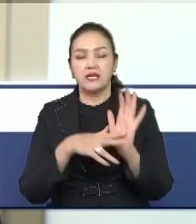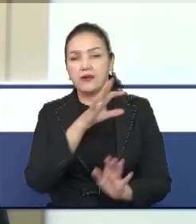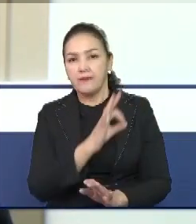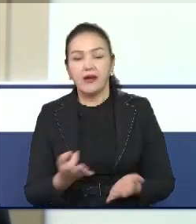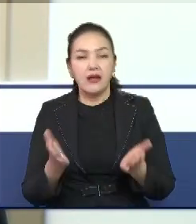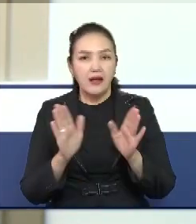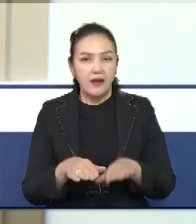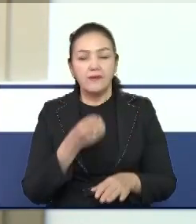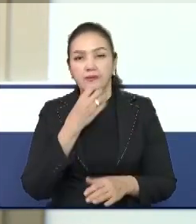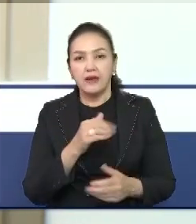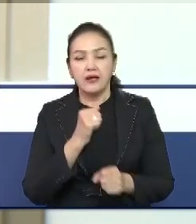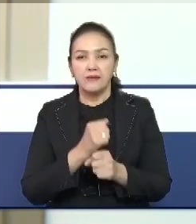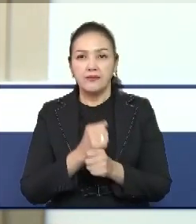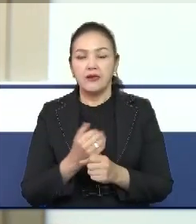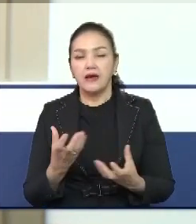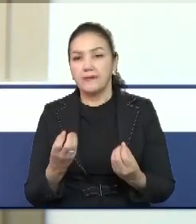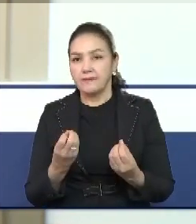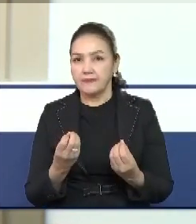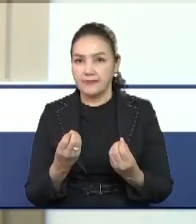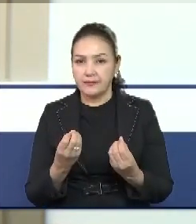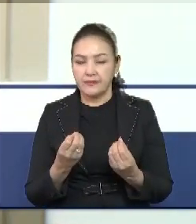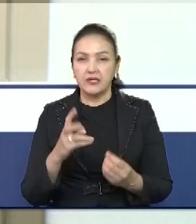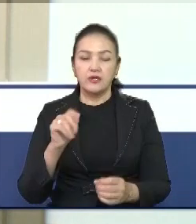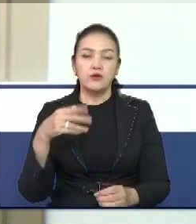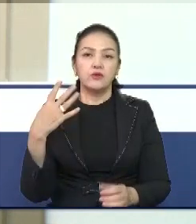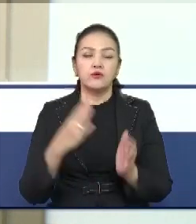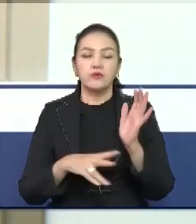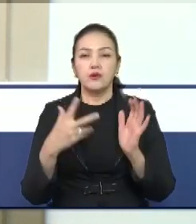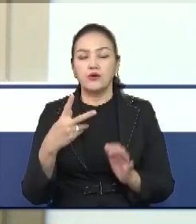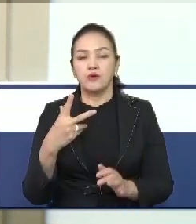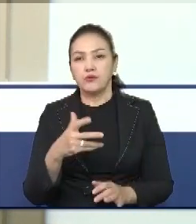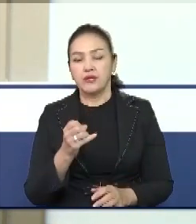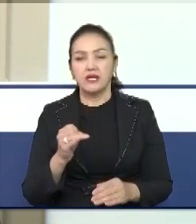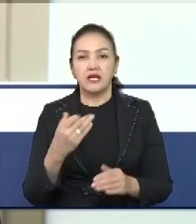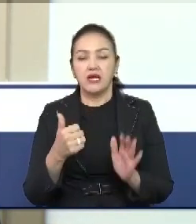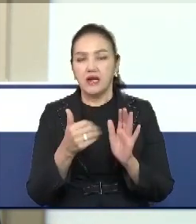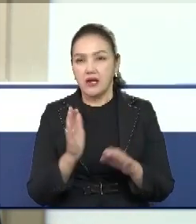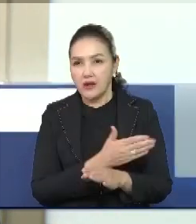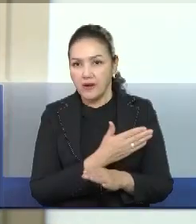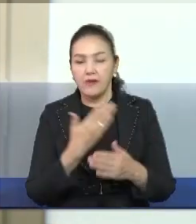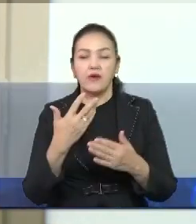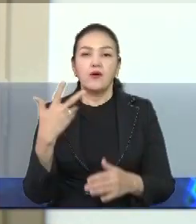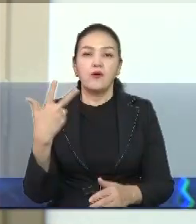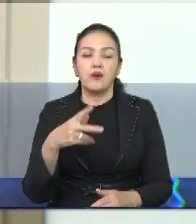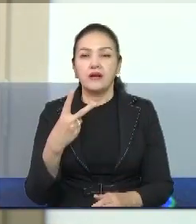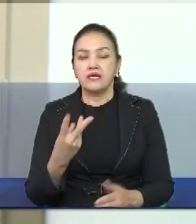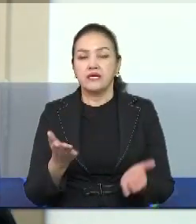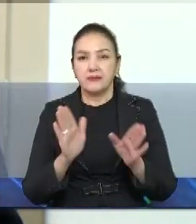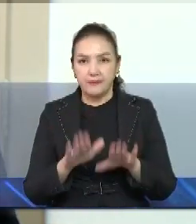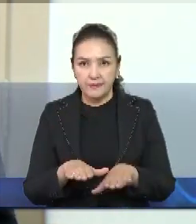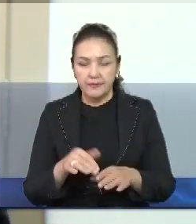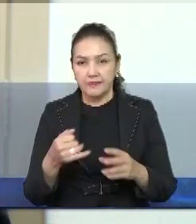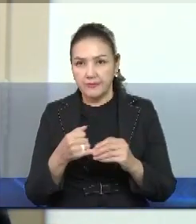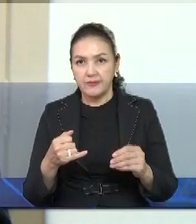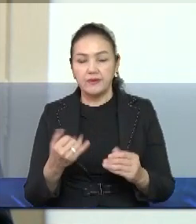отыр. Жақсарылған жұмыстар, қалғаны жаңғыртып отқан 293-тің 261-і жойылды. Енді 32-сі қалып отқан жер. Бұл